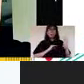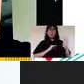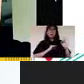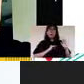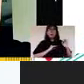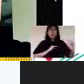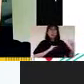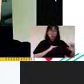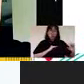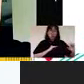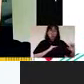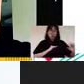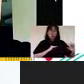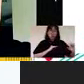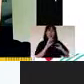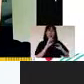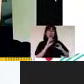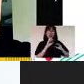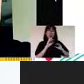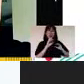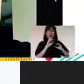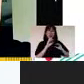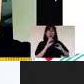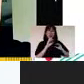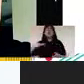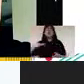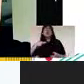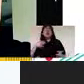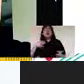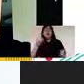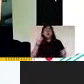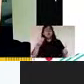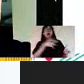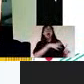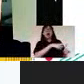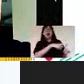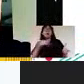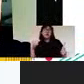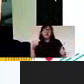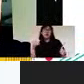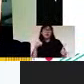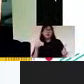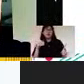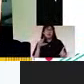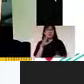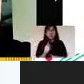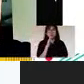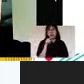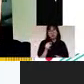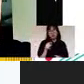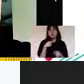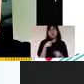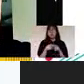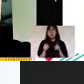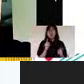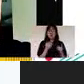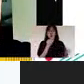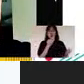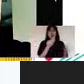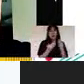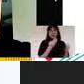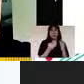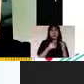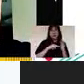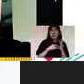oleh Pak Lurah, oleh Pak Kades, dan lain sebagainya. Nah, tetapi dengan adanya platform berbasis teknologi seperti